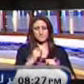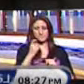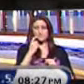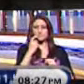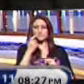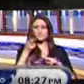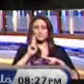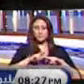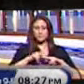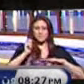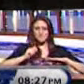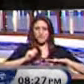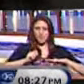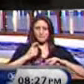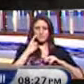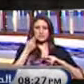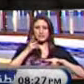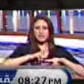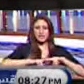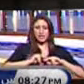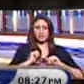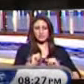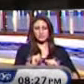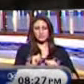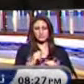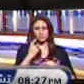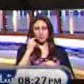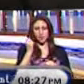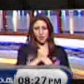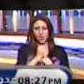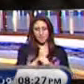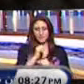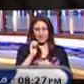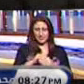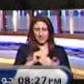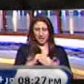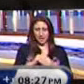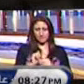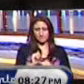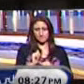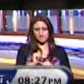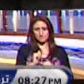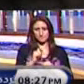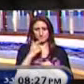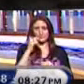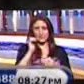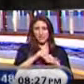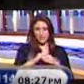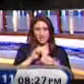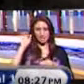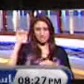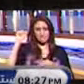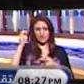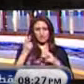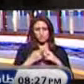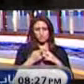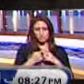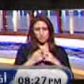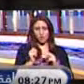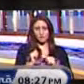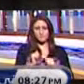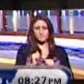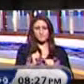اطلاقا على إحكاء العملية الانتخابية، بمعنى ان الانتخابات اصبح لها رؤية واضحة